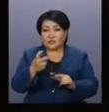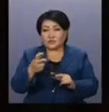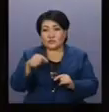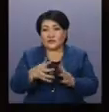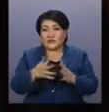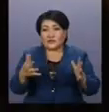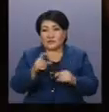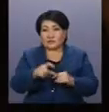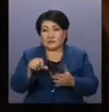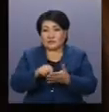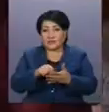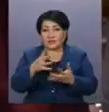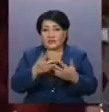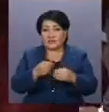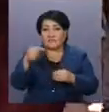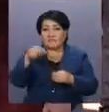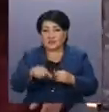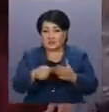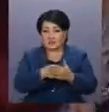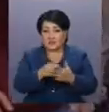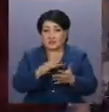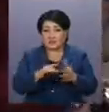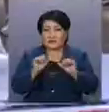биыл олардың саны 1000-ға жуықтады. Қалалық спорт